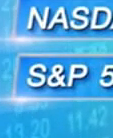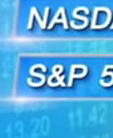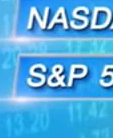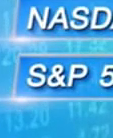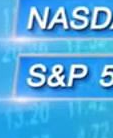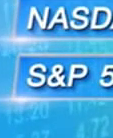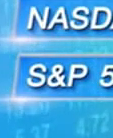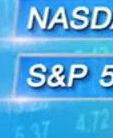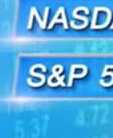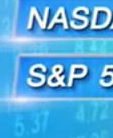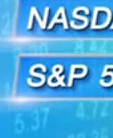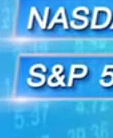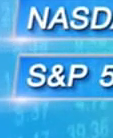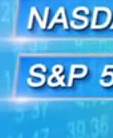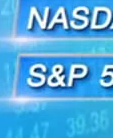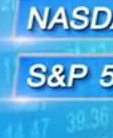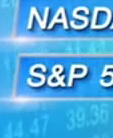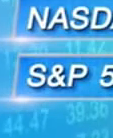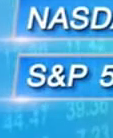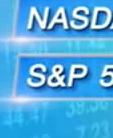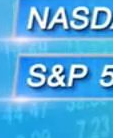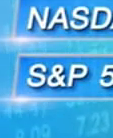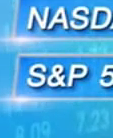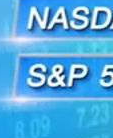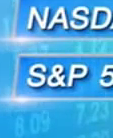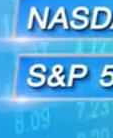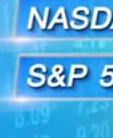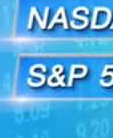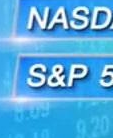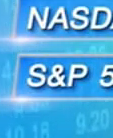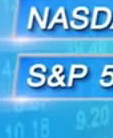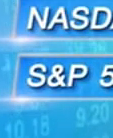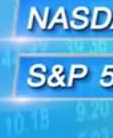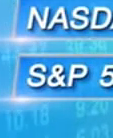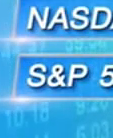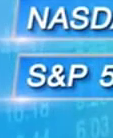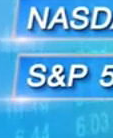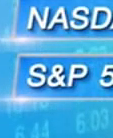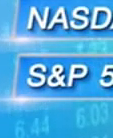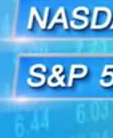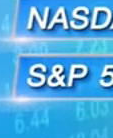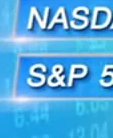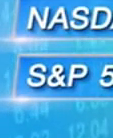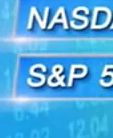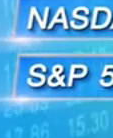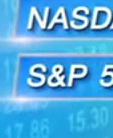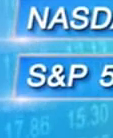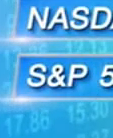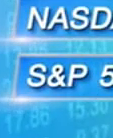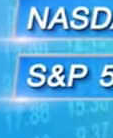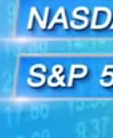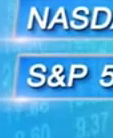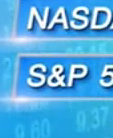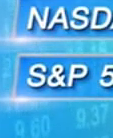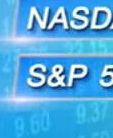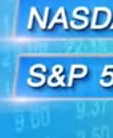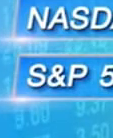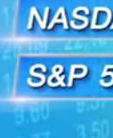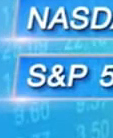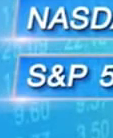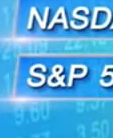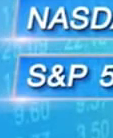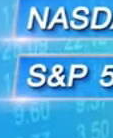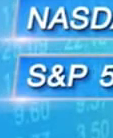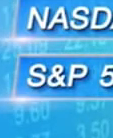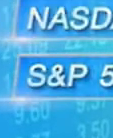16,459.75 จุด Nasdaq ลดลง 171.45 จุดขณะที่ S&P 500ลดลง 64.84 จุดปิดต่ำ